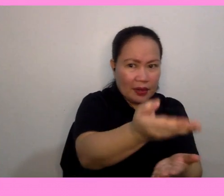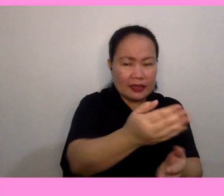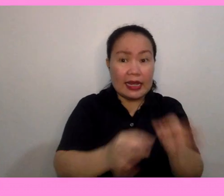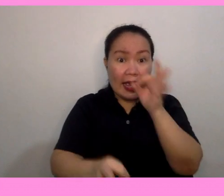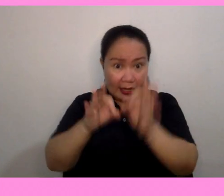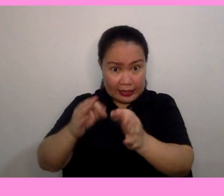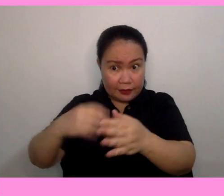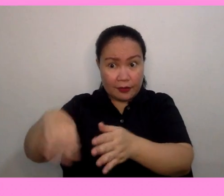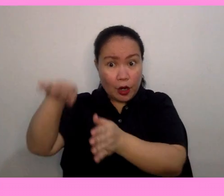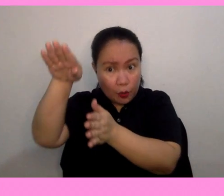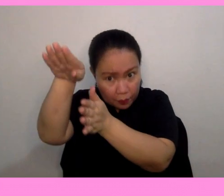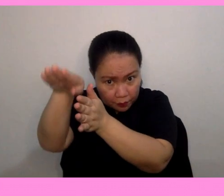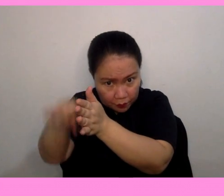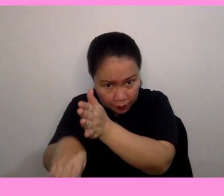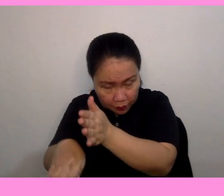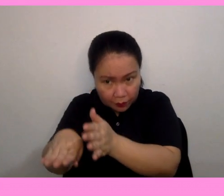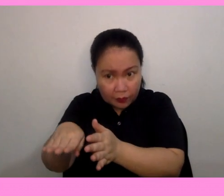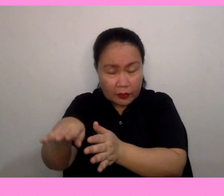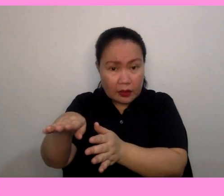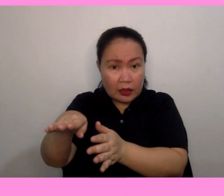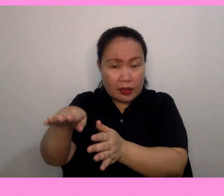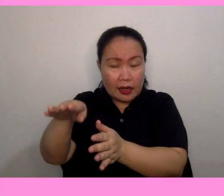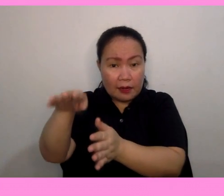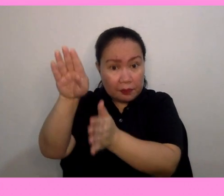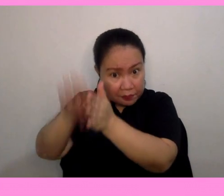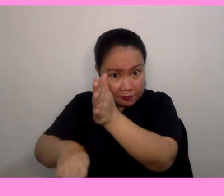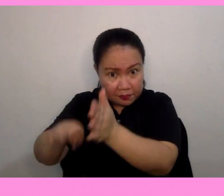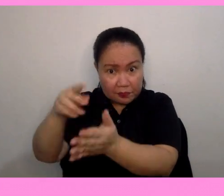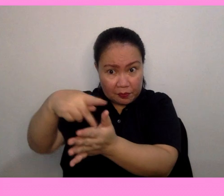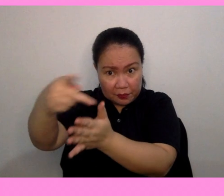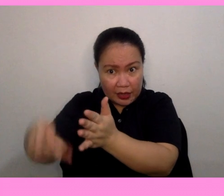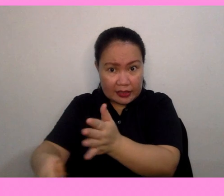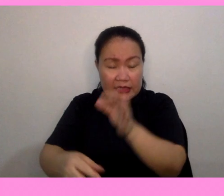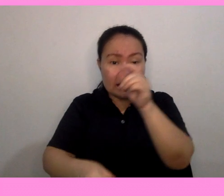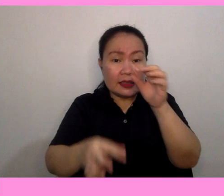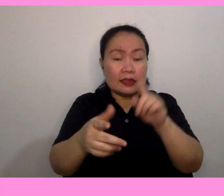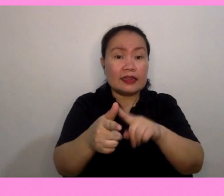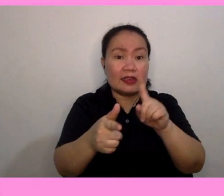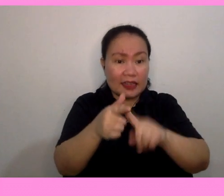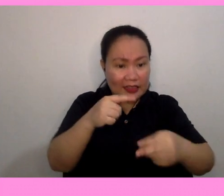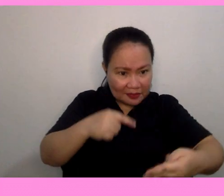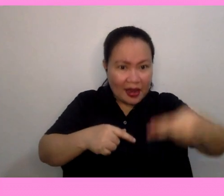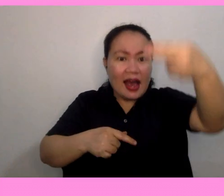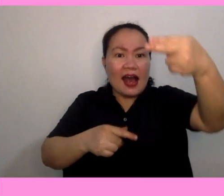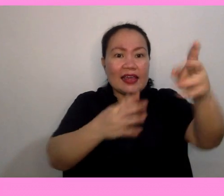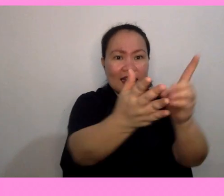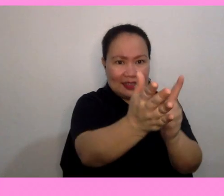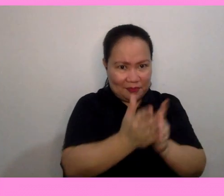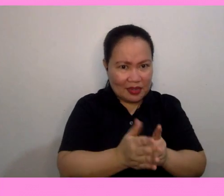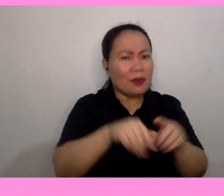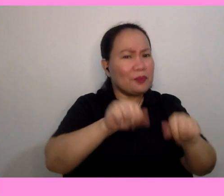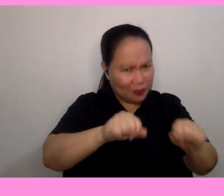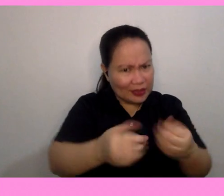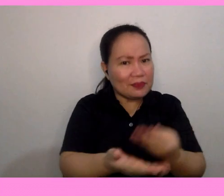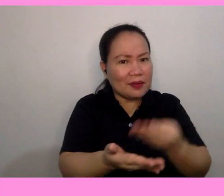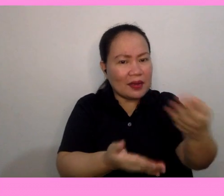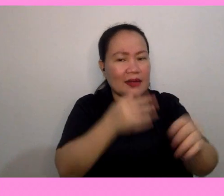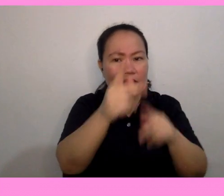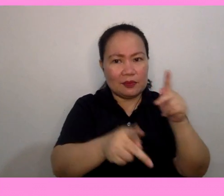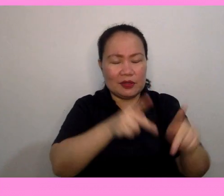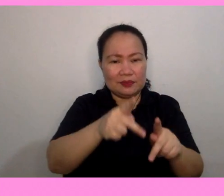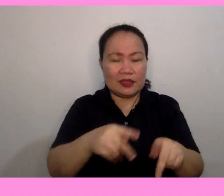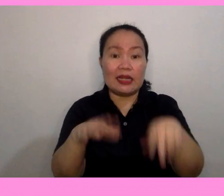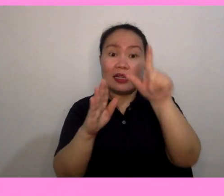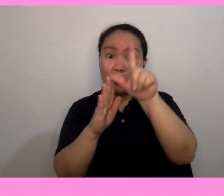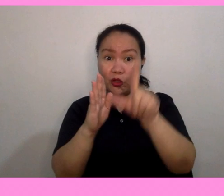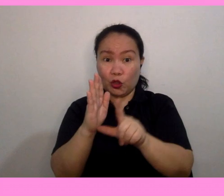kapag naman bumaba ang presyo, tataas naman ang dami ng gusto at kayang bilhin ng mga mamimili. Ayon sa